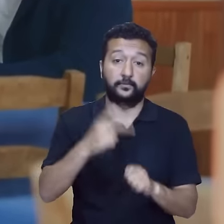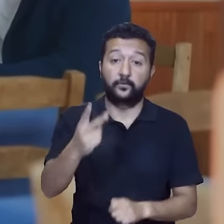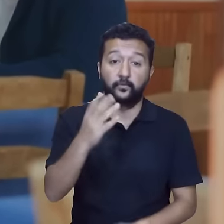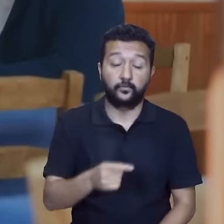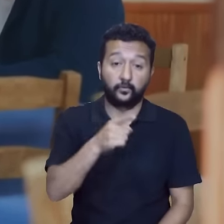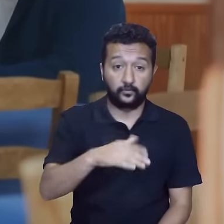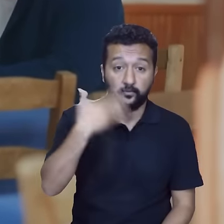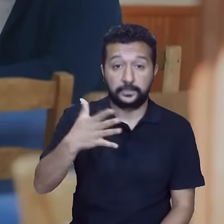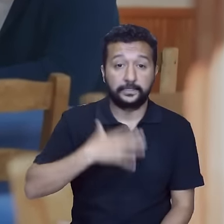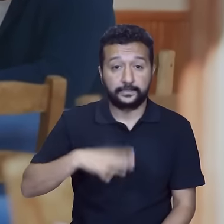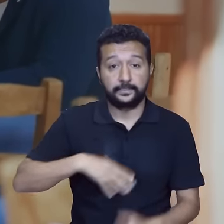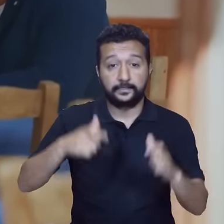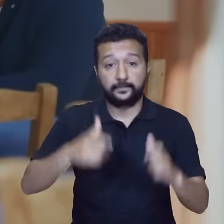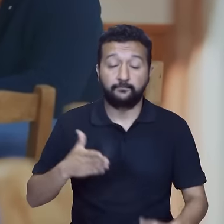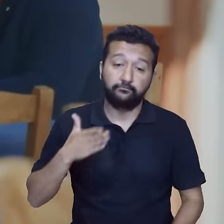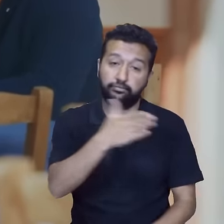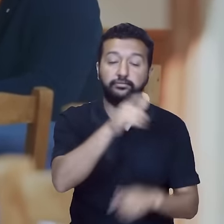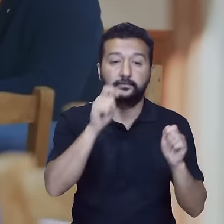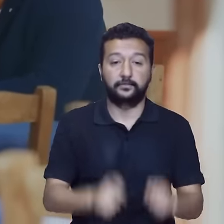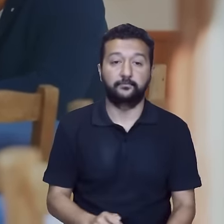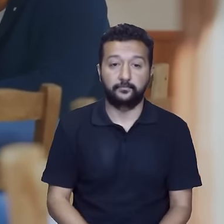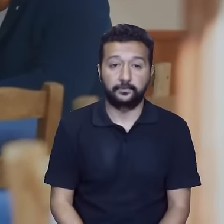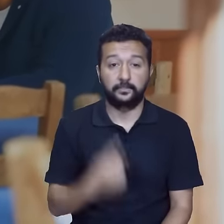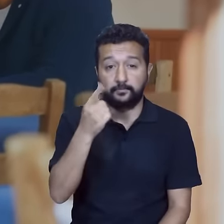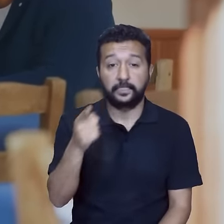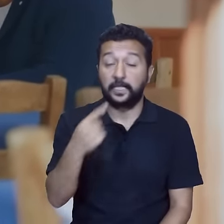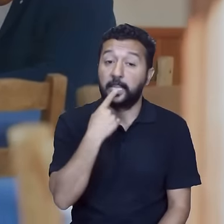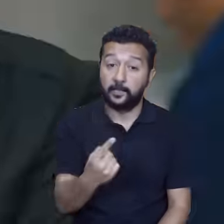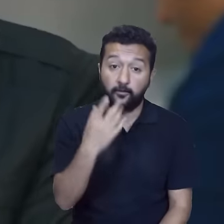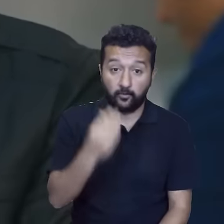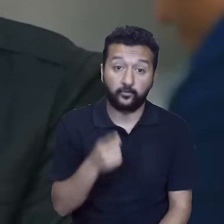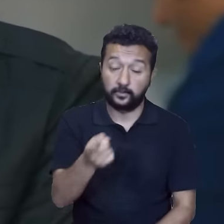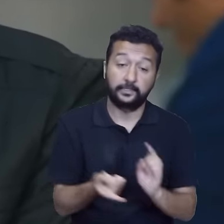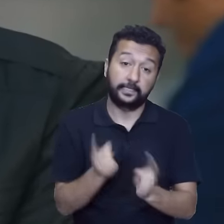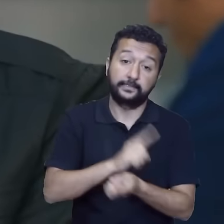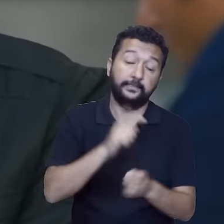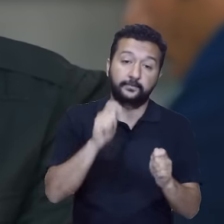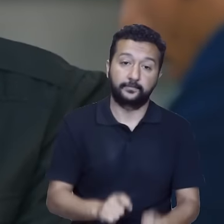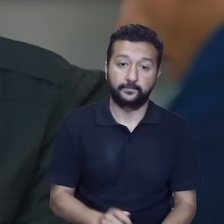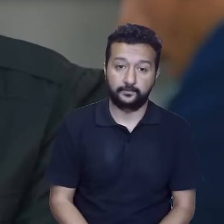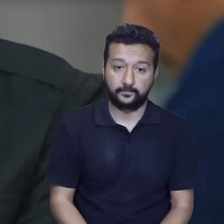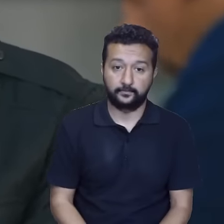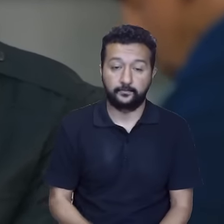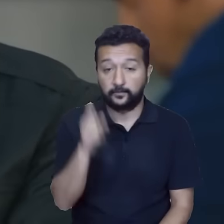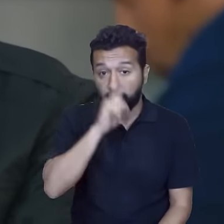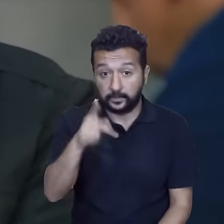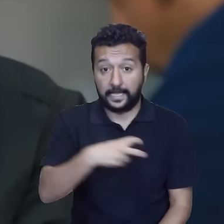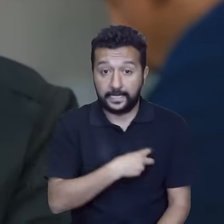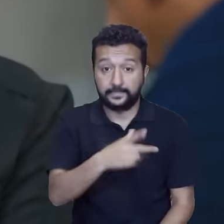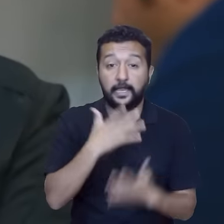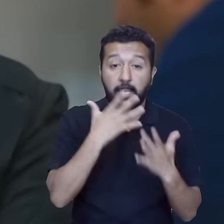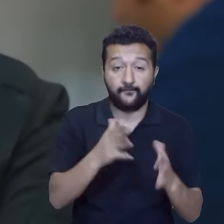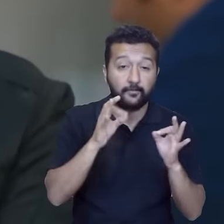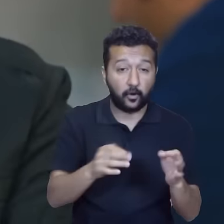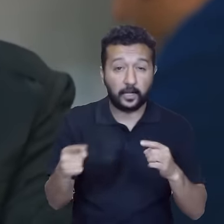kez. Ondan sonra istediğin yere sür gemini. Bir kez ne söylüyorsa onun tersini yapacaksın. Çünkü aşkla